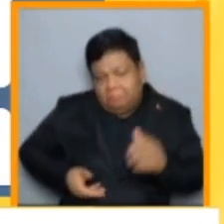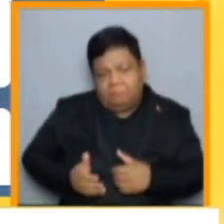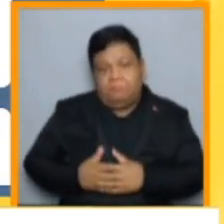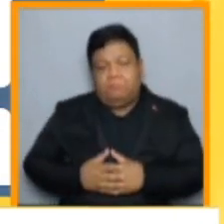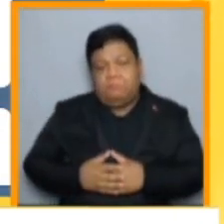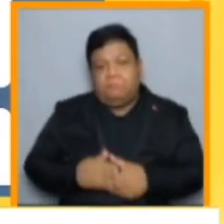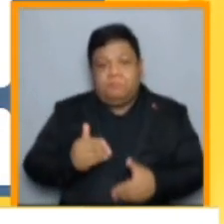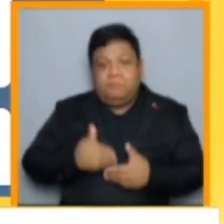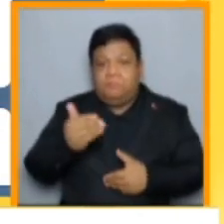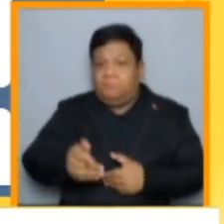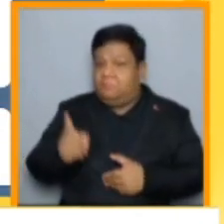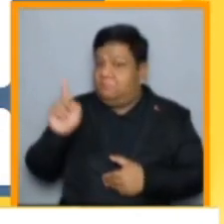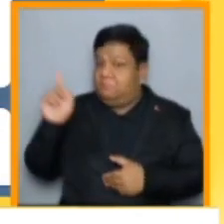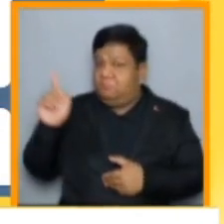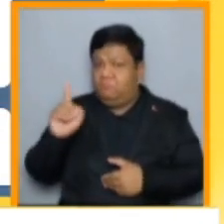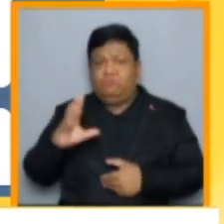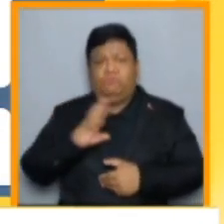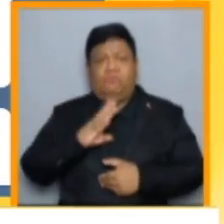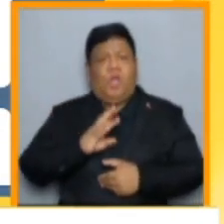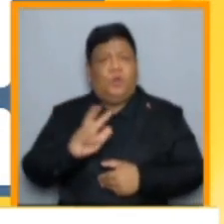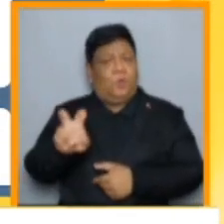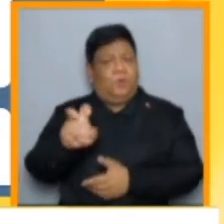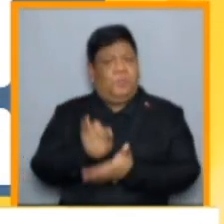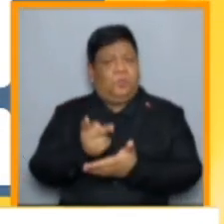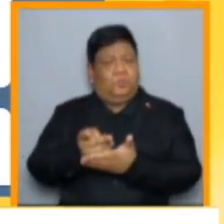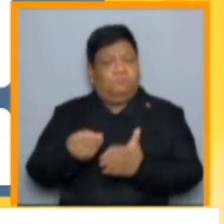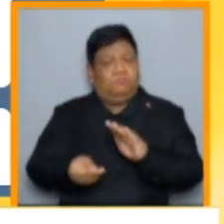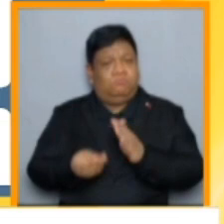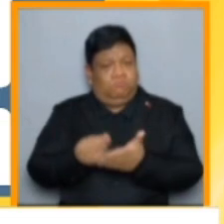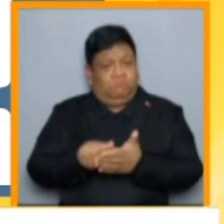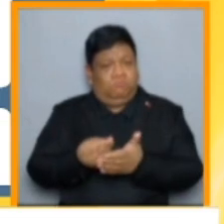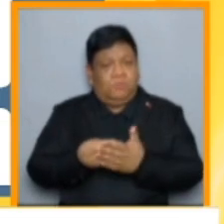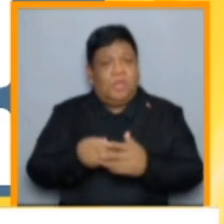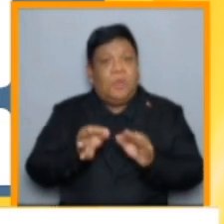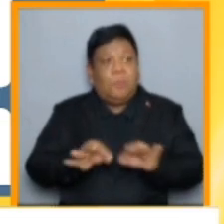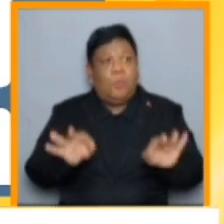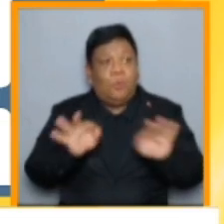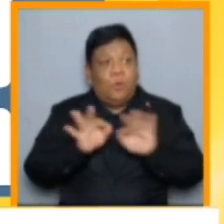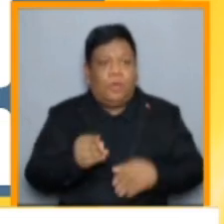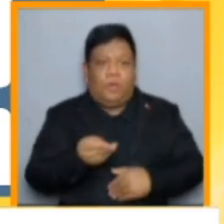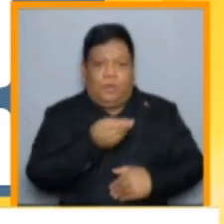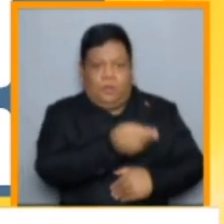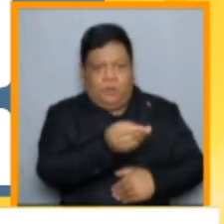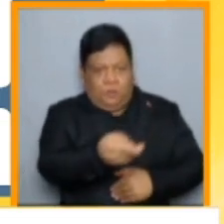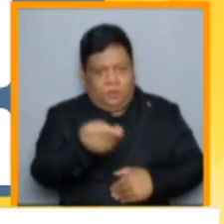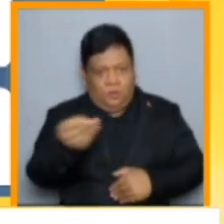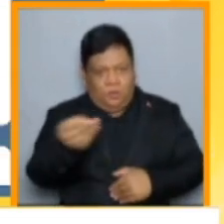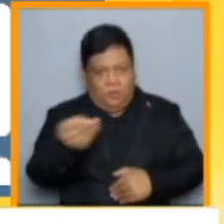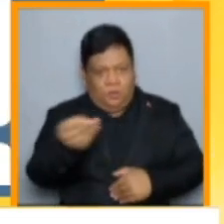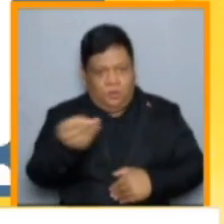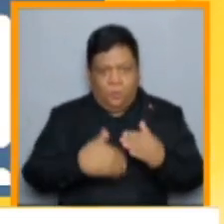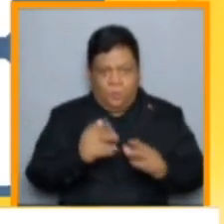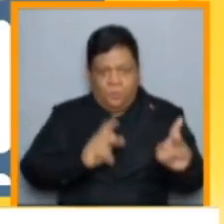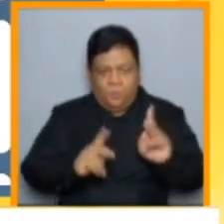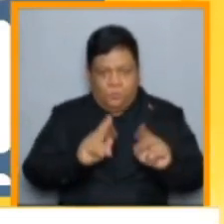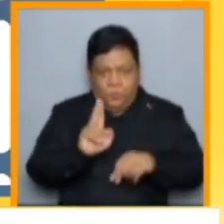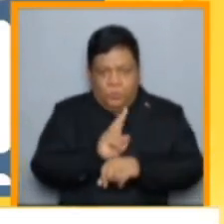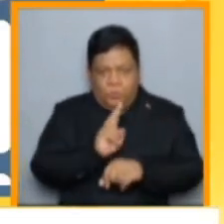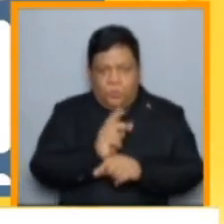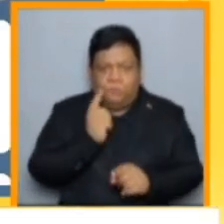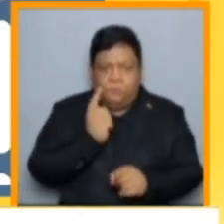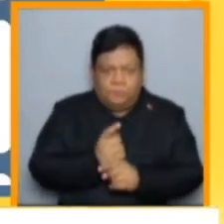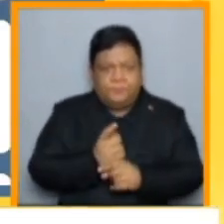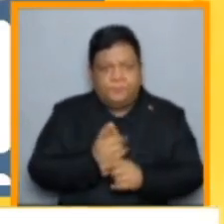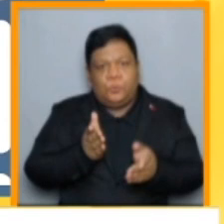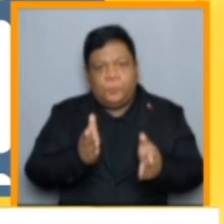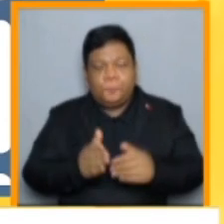ayuda. Basta raw mapupunta ito sa mga nangangailangan talaga at gagamitin sa tamang paraan. Hirit naman ni Jamie Fernandez,